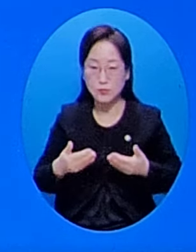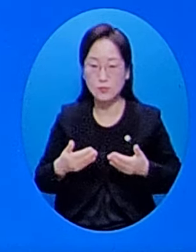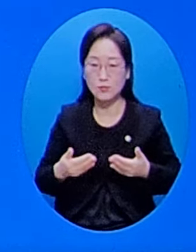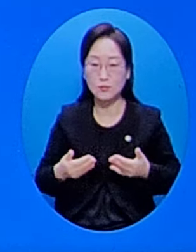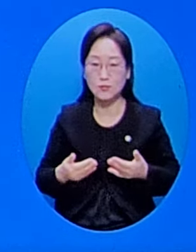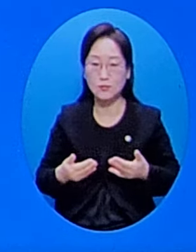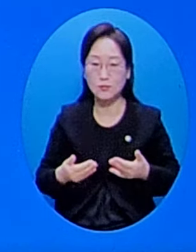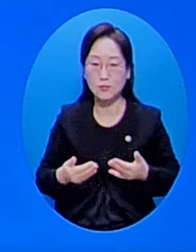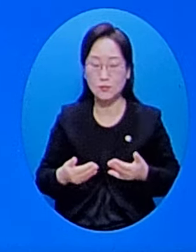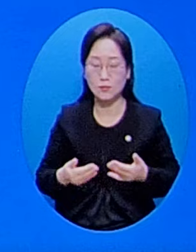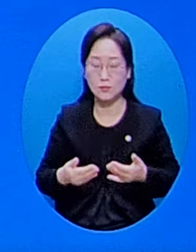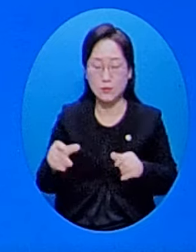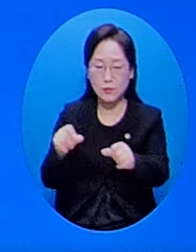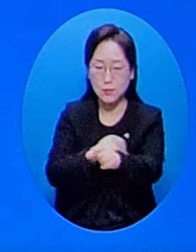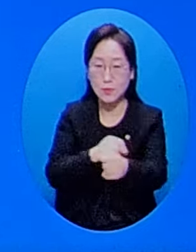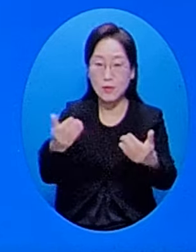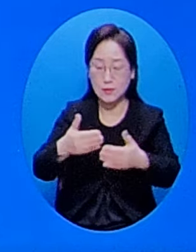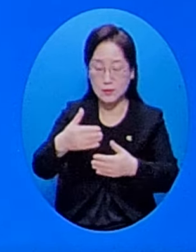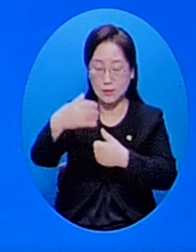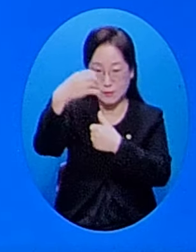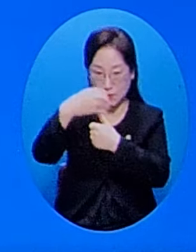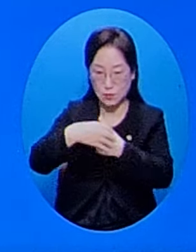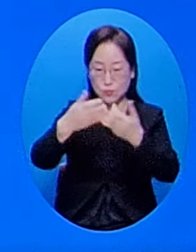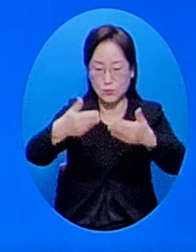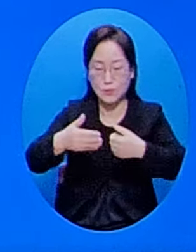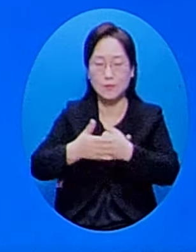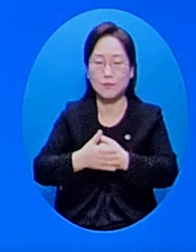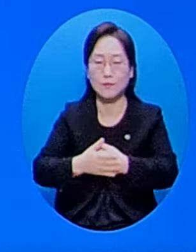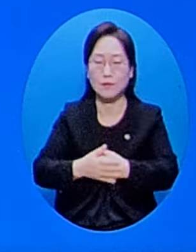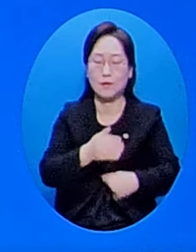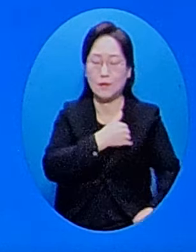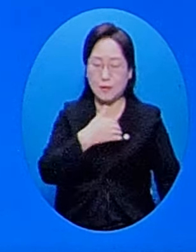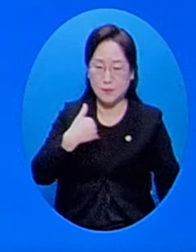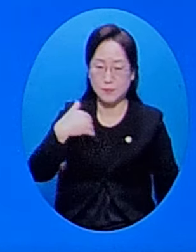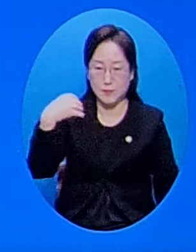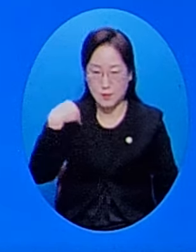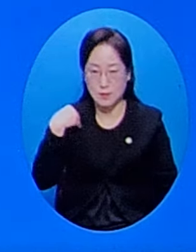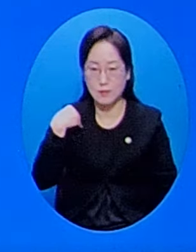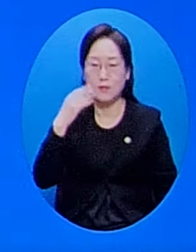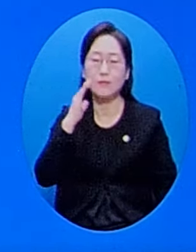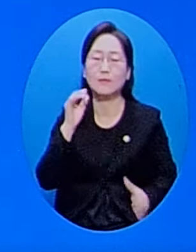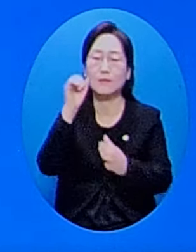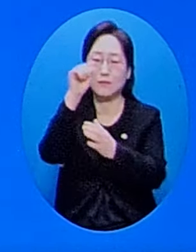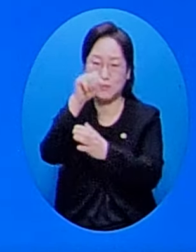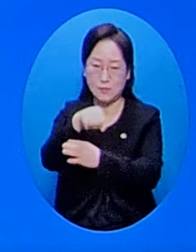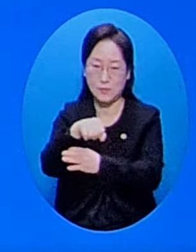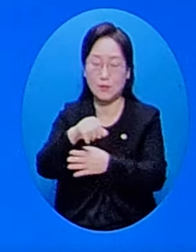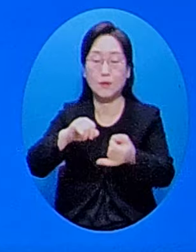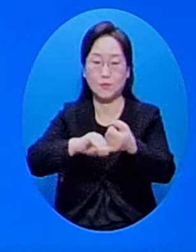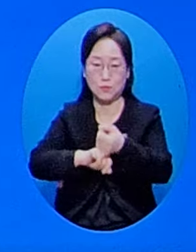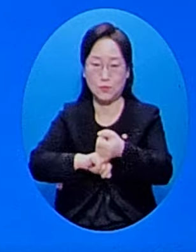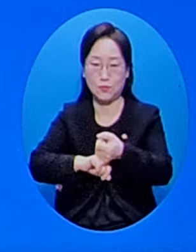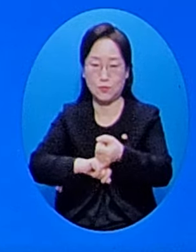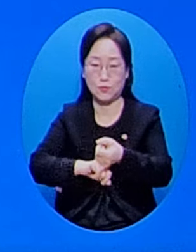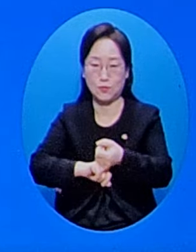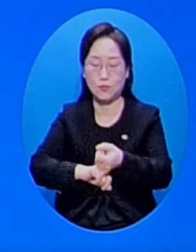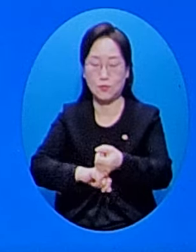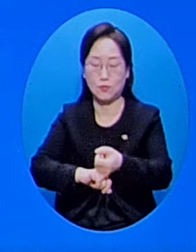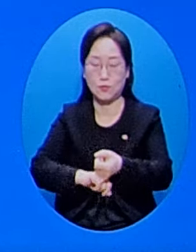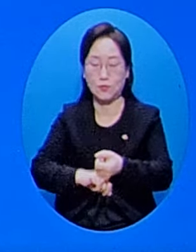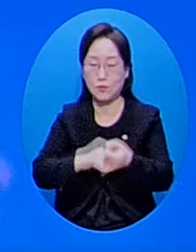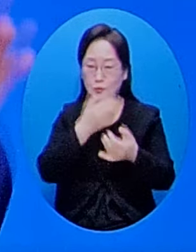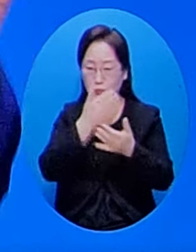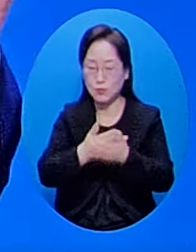우리의 주인 그 사명을 잘 감당해서 많은 열매를 맺는 주님의 귀한 자녀들이 되어야 하는